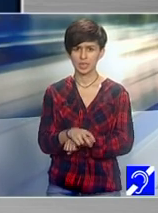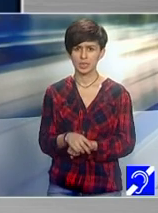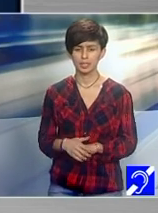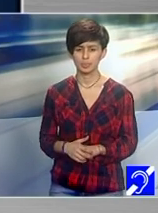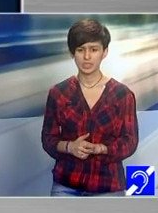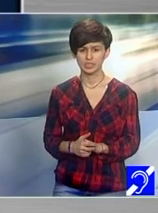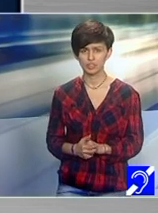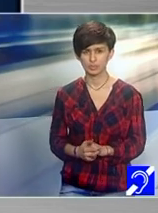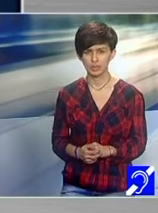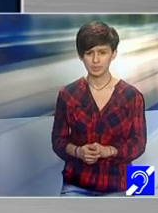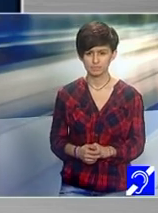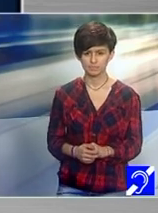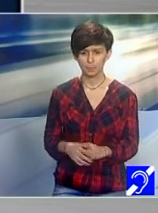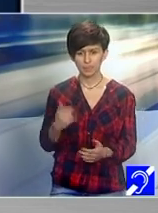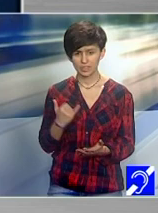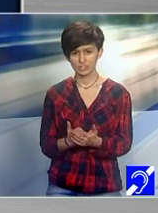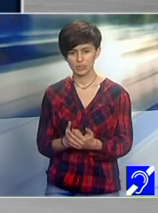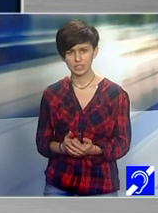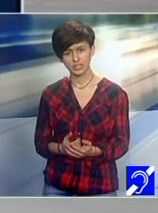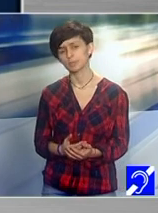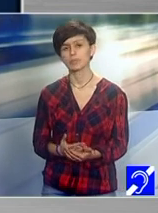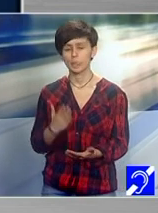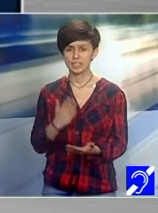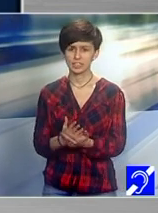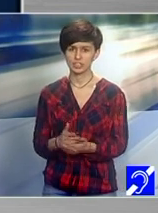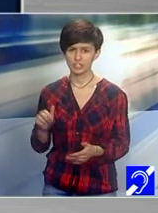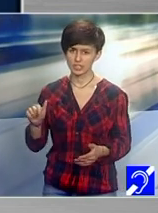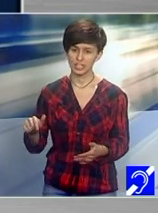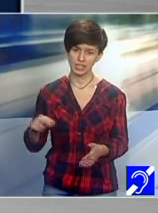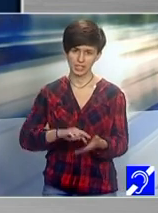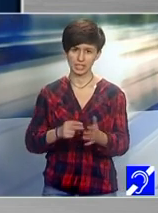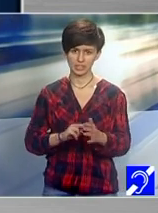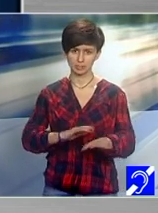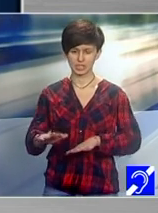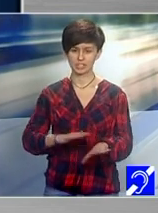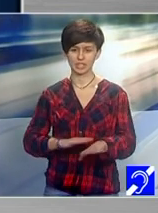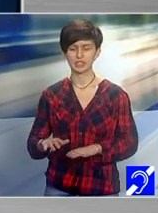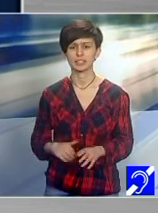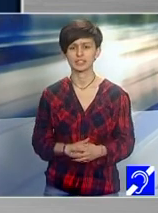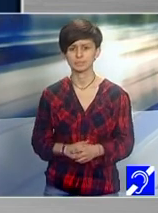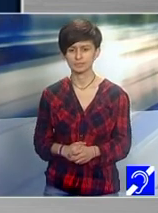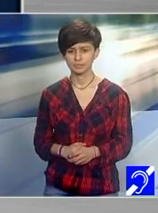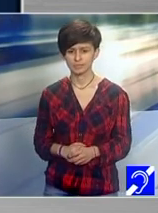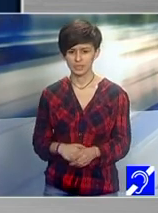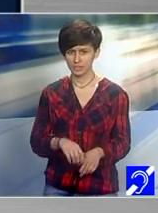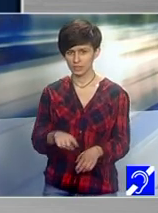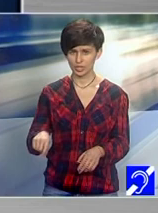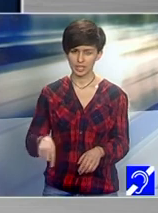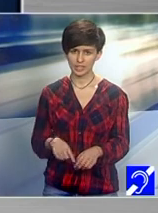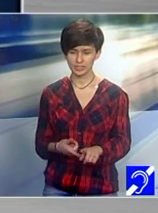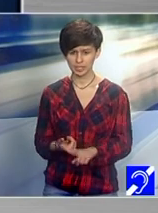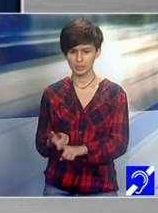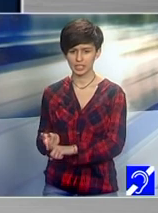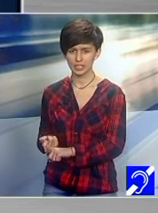ca reprezentanții angajaților. Deciziile le ia administrativul. Mai ales noi, care aparținem de Confederația Cartel Alfa, care nu are nicio